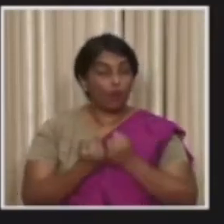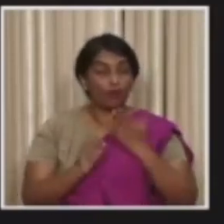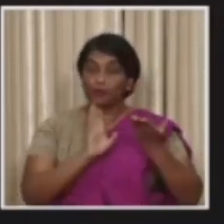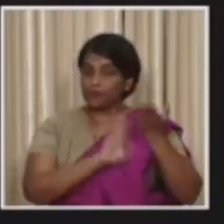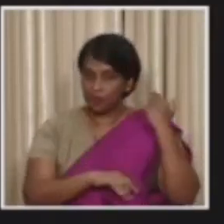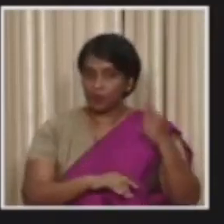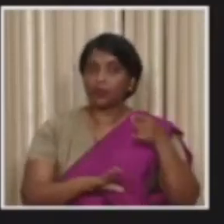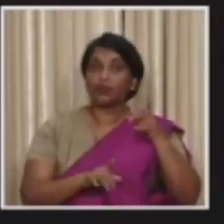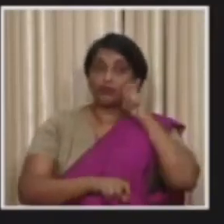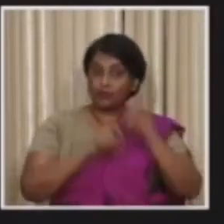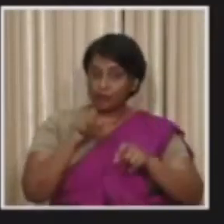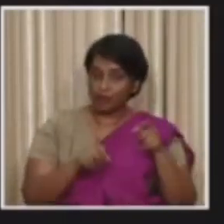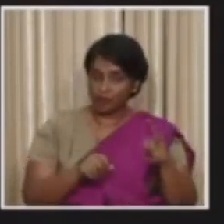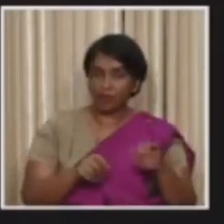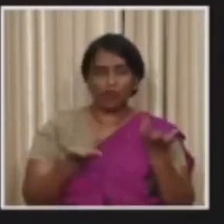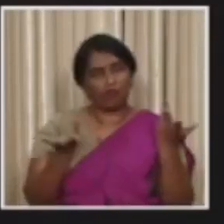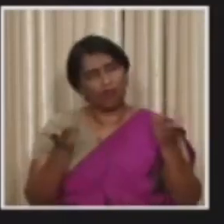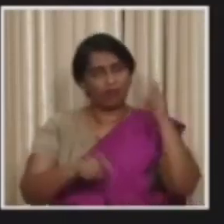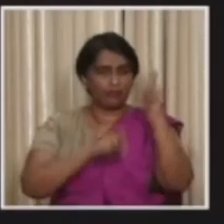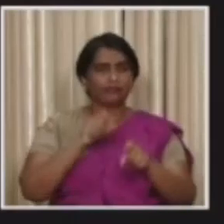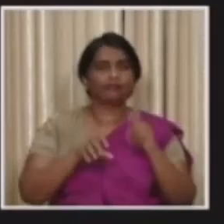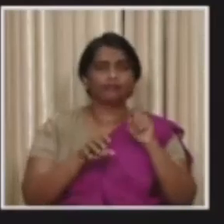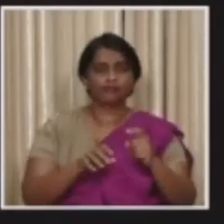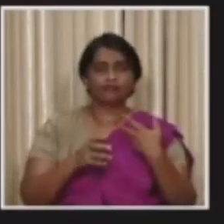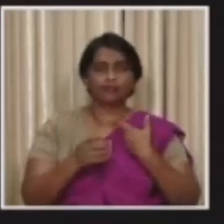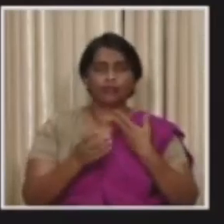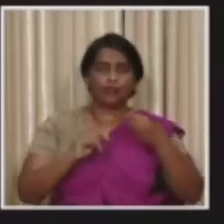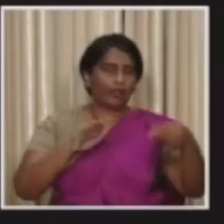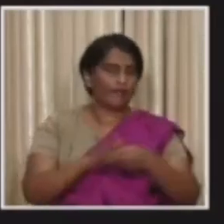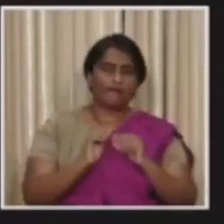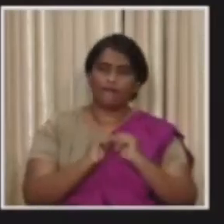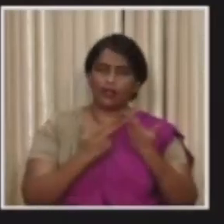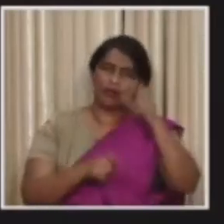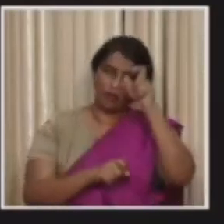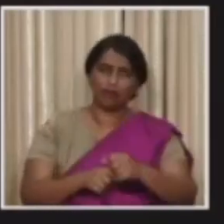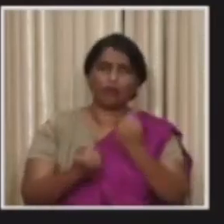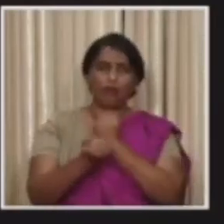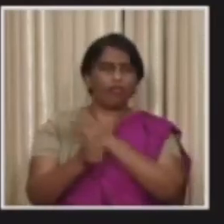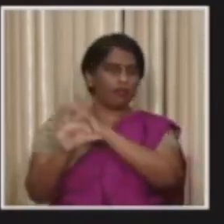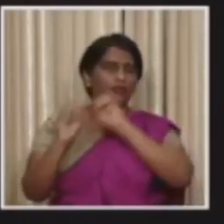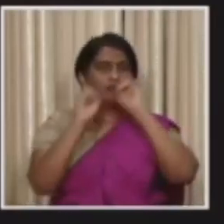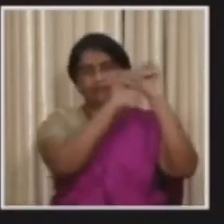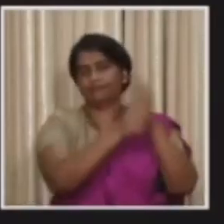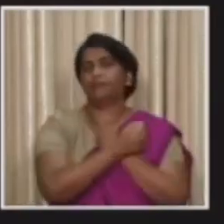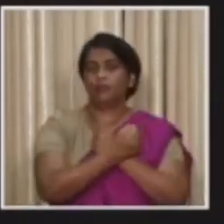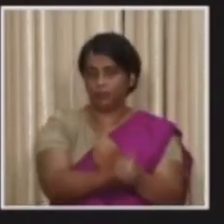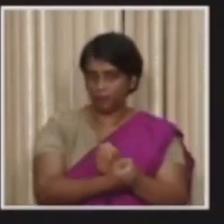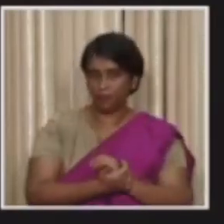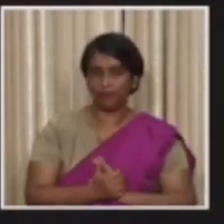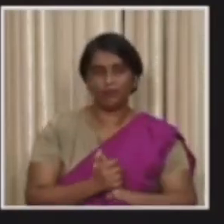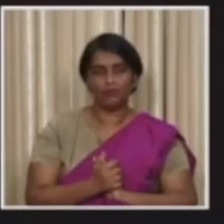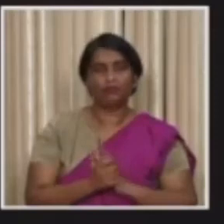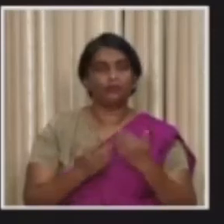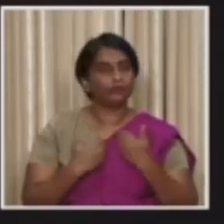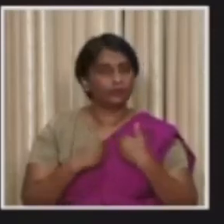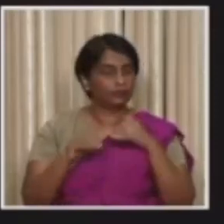කාලේ මේ මිනිස්සු කවුරු වුණත් කමන්නේ නැහැ. අපිට අල්ලස වැඩක් නැහැ. කවුරු හරි එක්කෙනෙක්ව සම්බන්ධ කරලා ඉරේ දාන්න. දැන් අපි